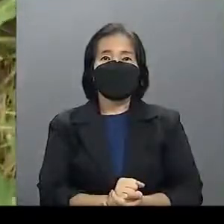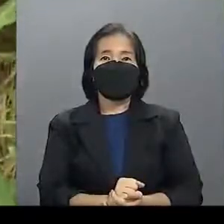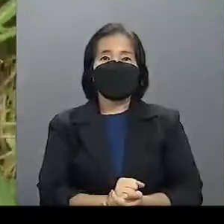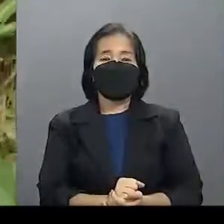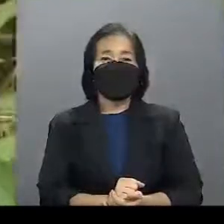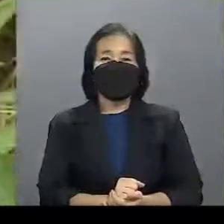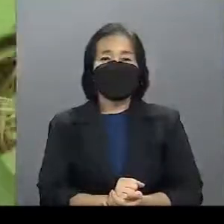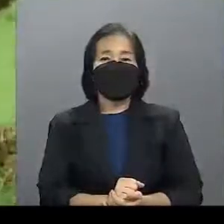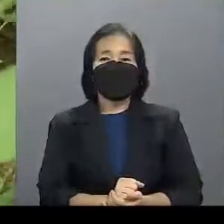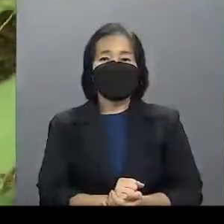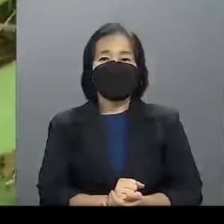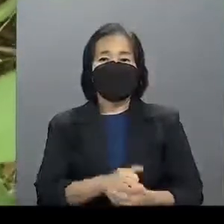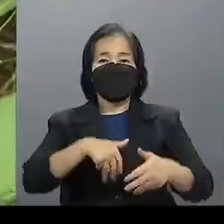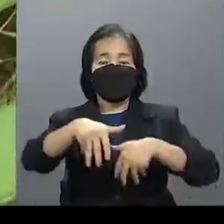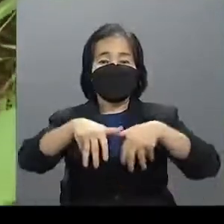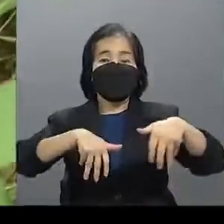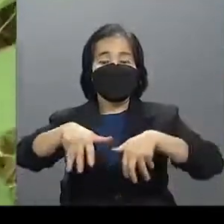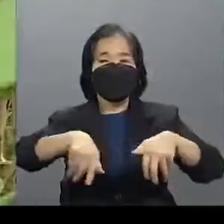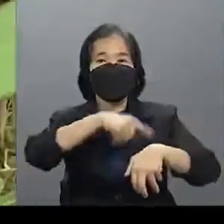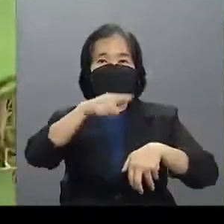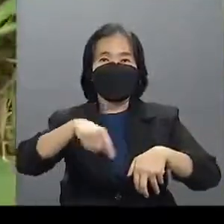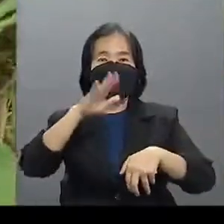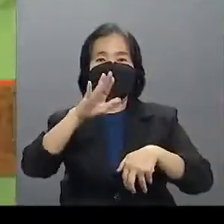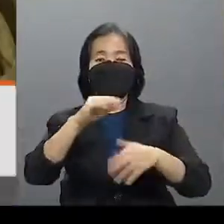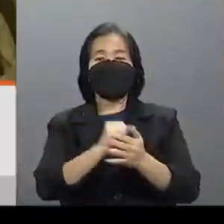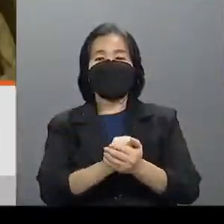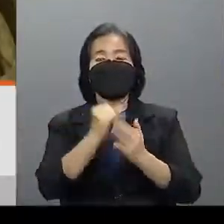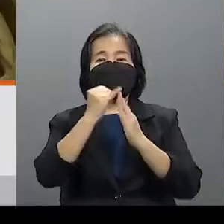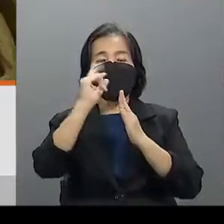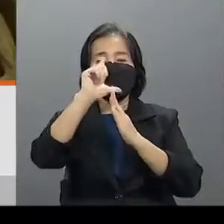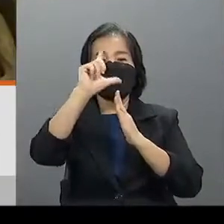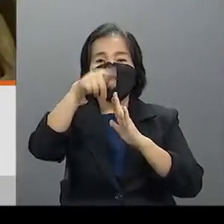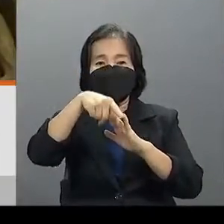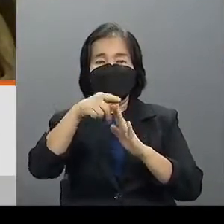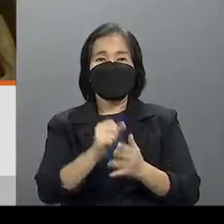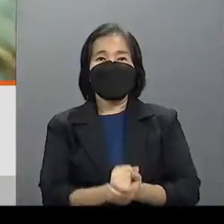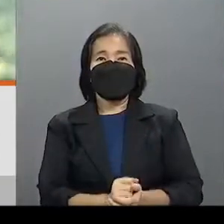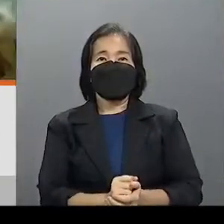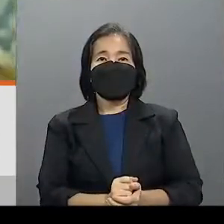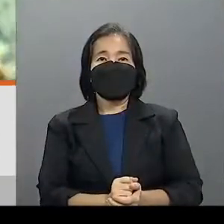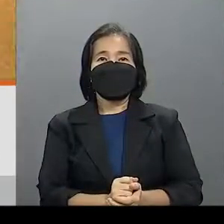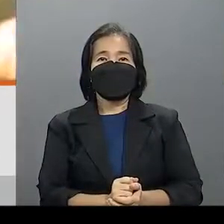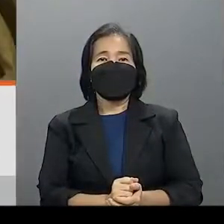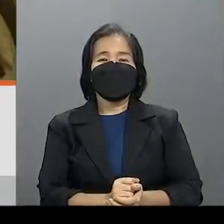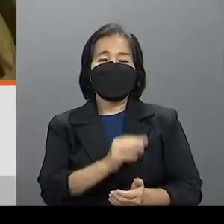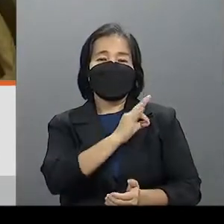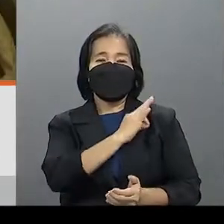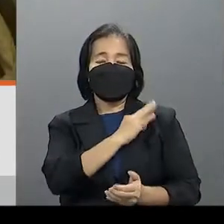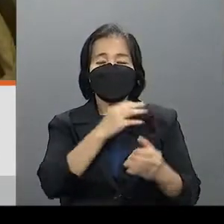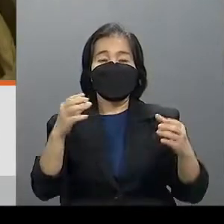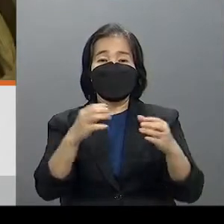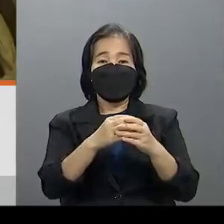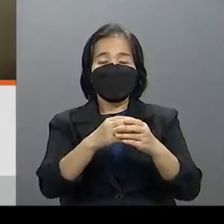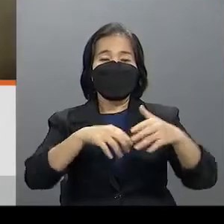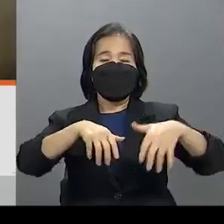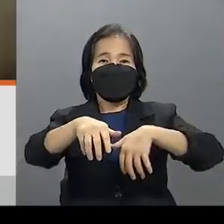ชาวบ้านไร่ก่อข้าตำบลนครเจดีอำเภอป่าซางจังหวัดลำพูนซึ่งเป็นสมาชิกวิสาหกิจชุมชนกลุ่มไร่นาสวนผสมบ้าน